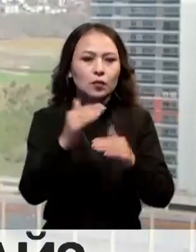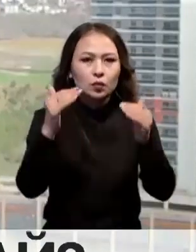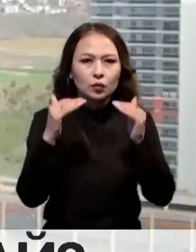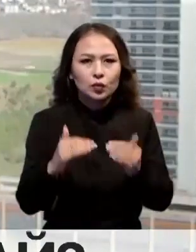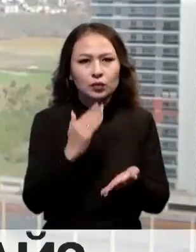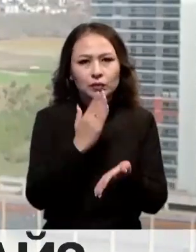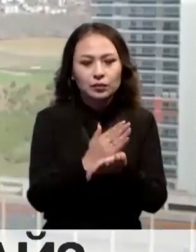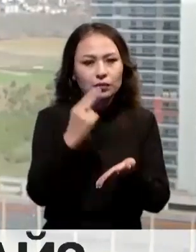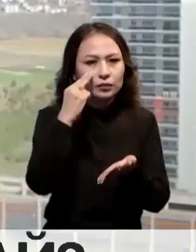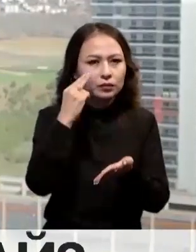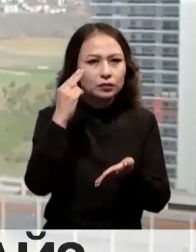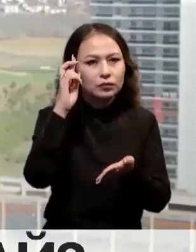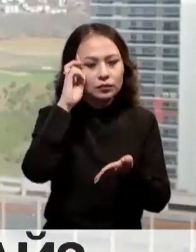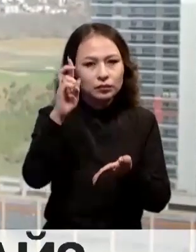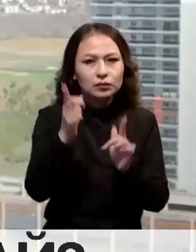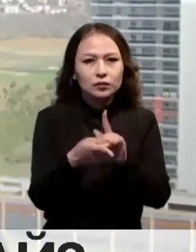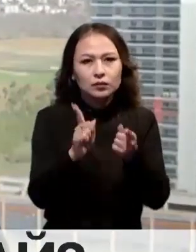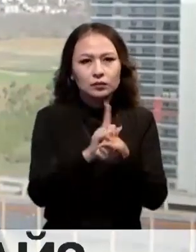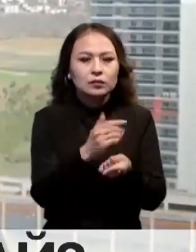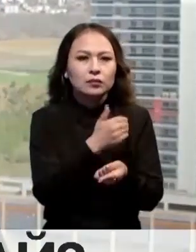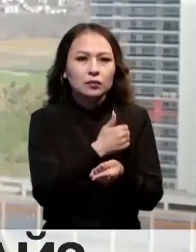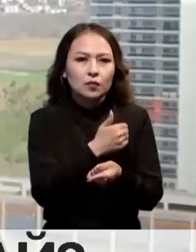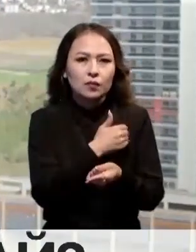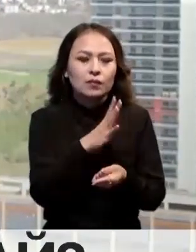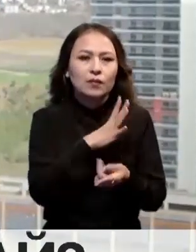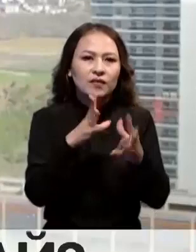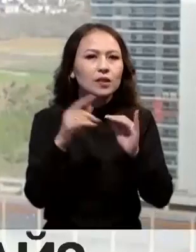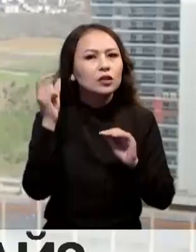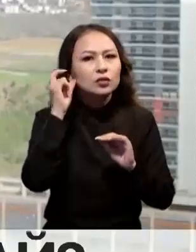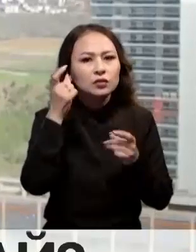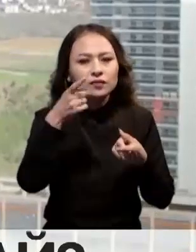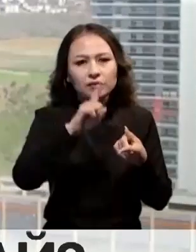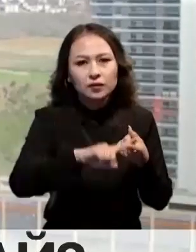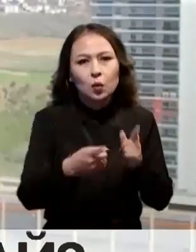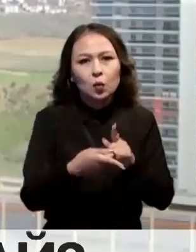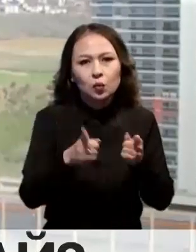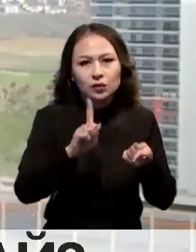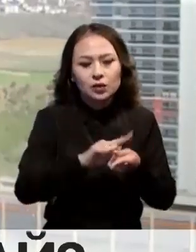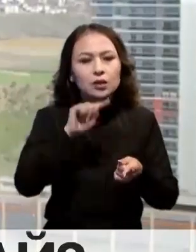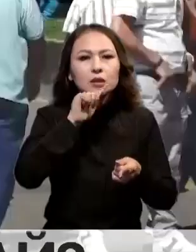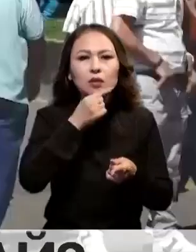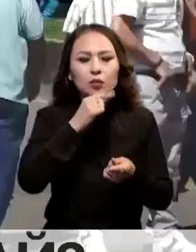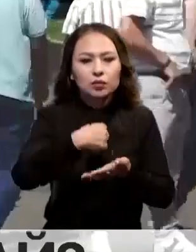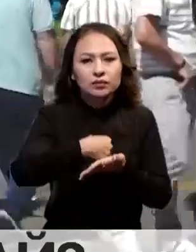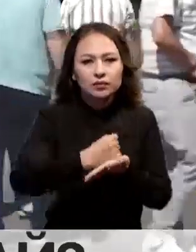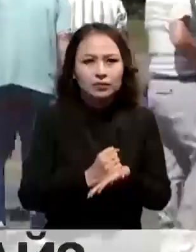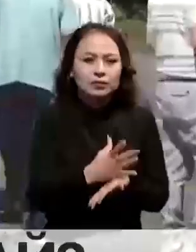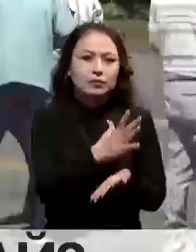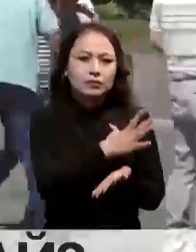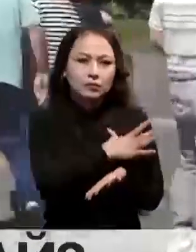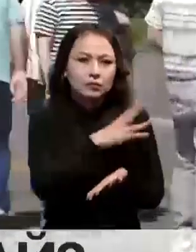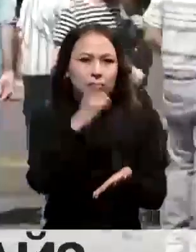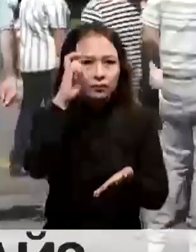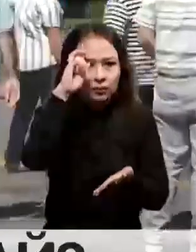байланысты. Үкімет бұл заңға өзгеріс енгізді. Зейнеткерлік жасты арттыруға қатысты өзгерістер экономиканы тұрақтандыру және